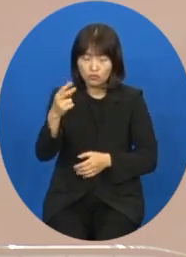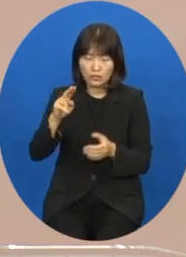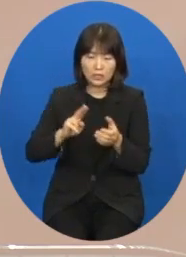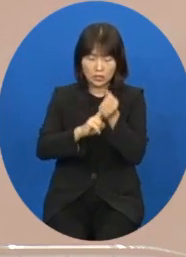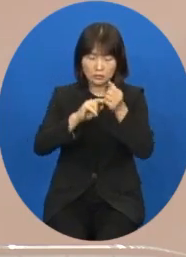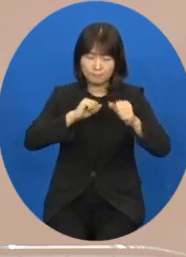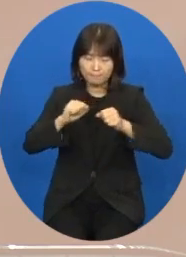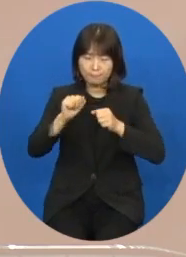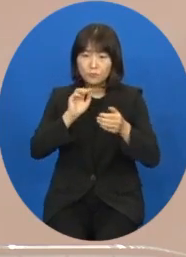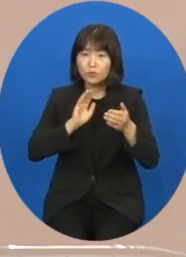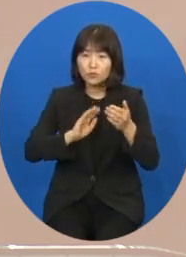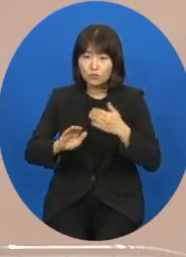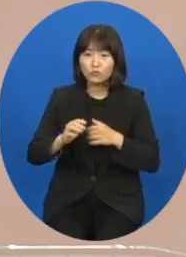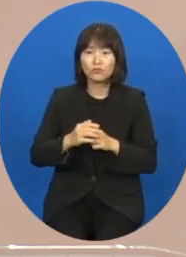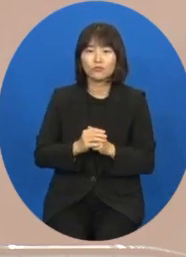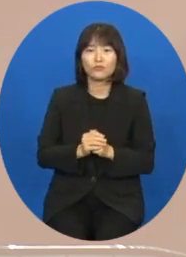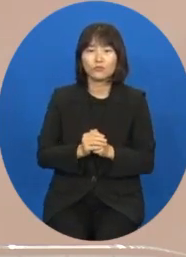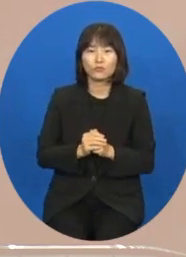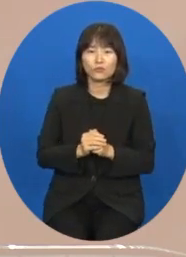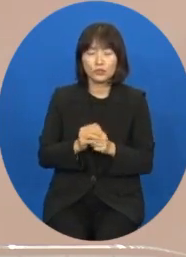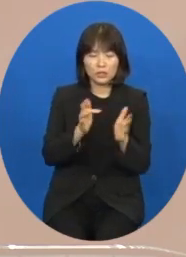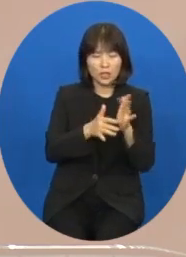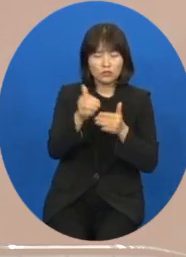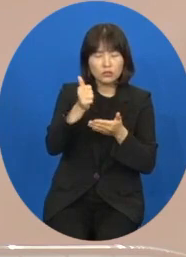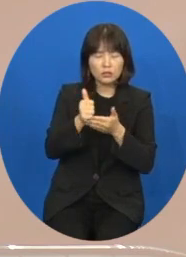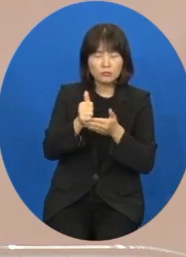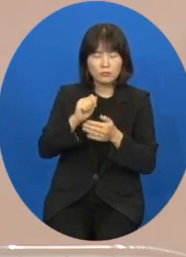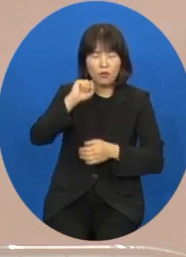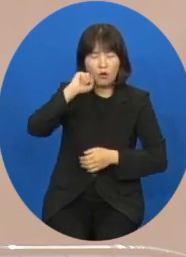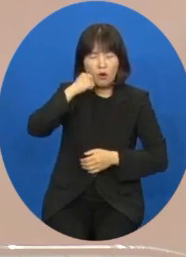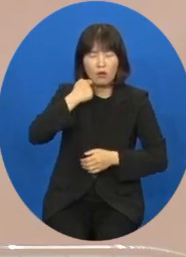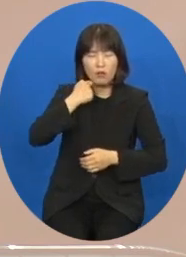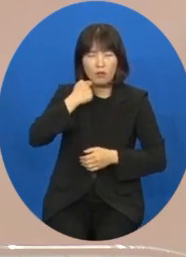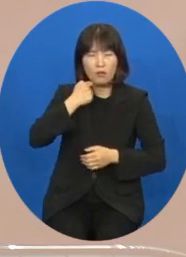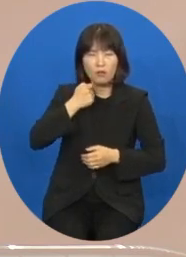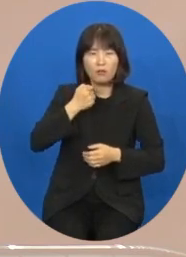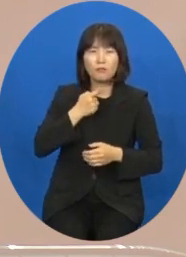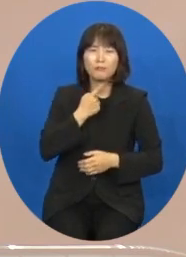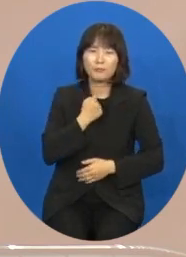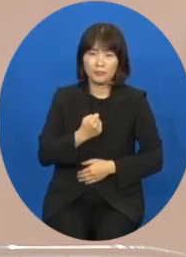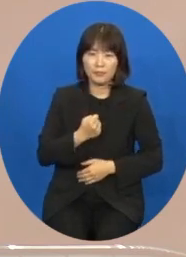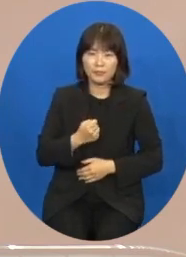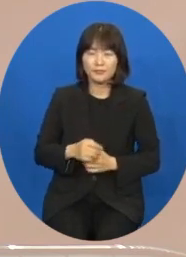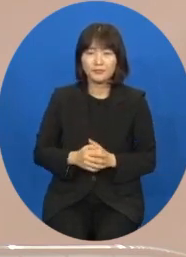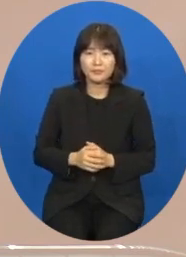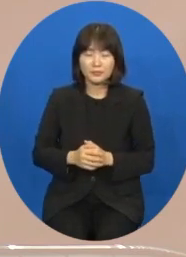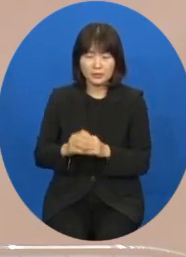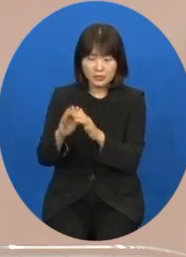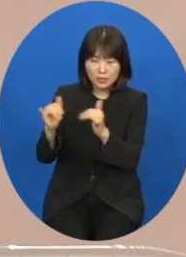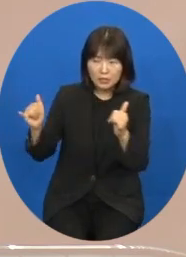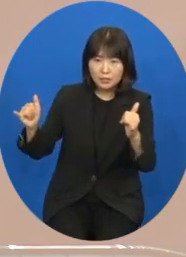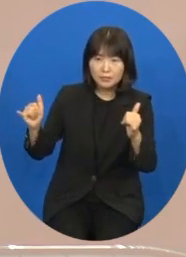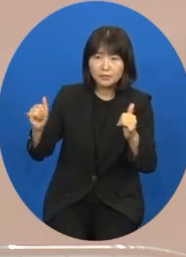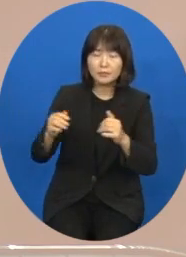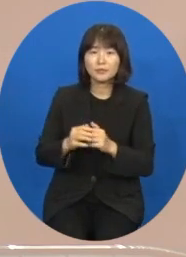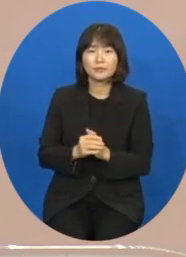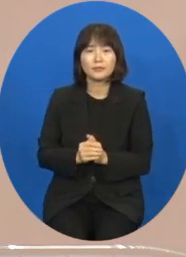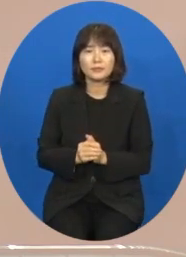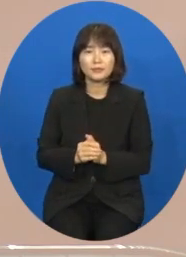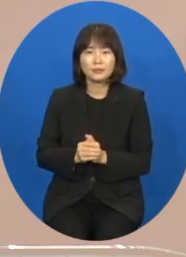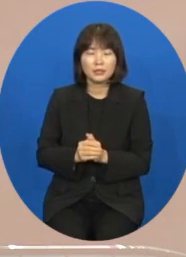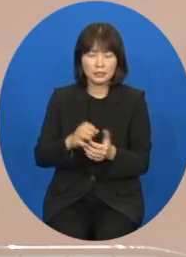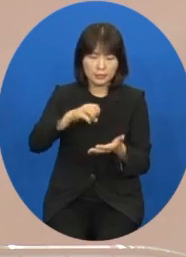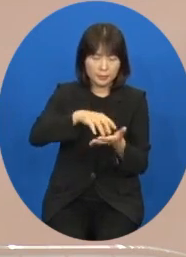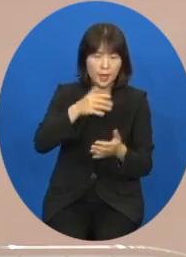기적이죠. 오히려 예수님은 굉장히 어려움을 겪습니다. 왜냐하면 사람들이 그저